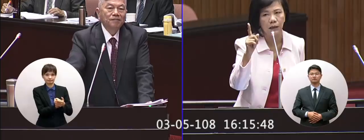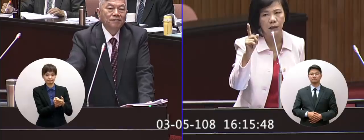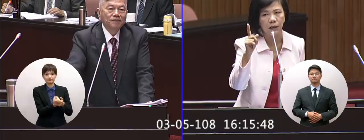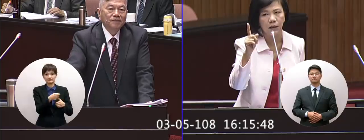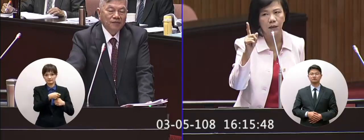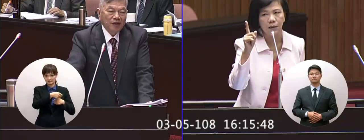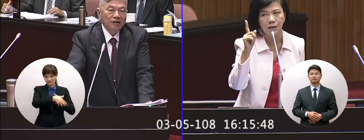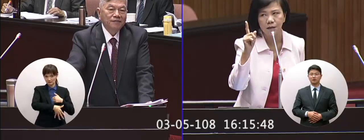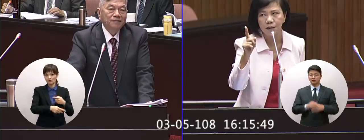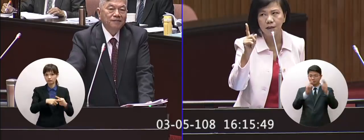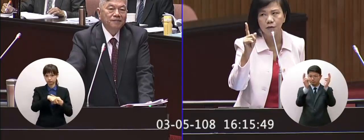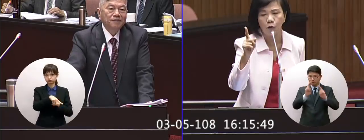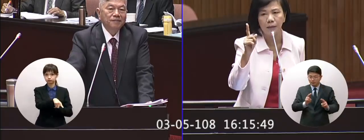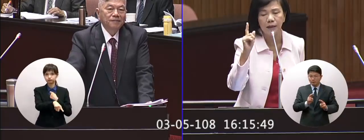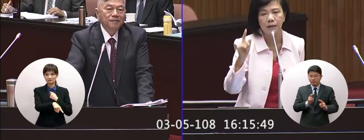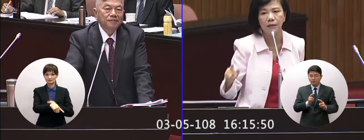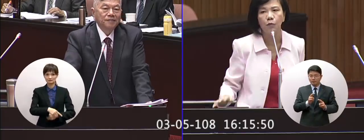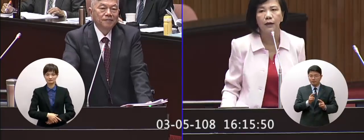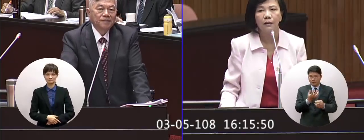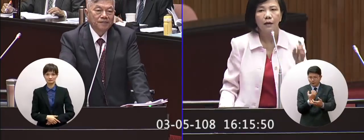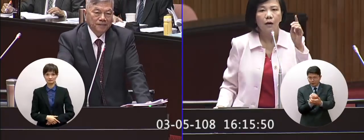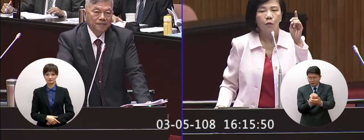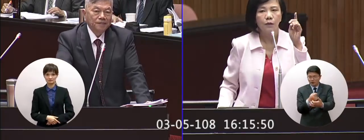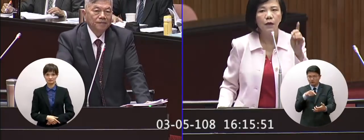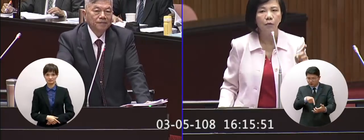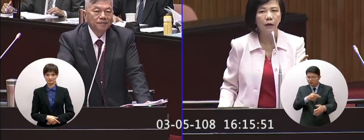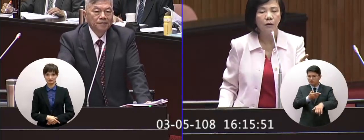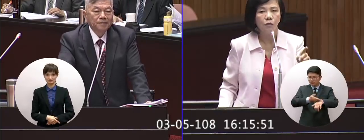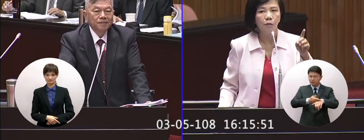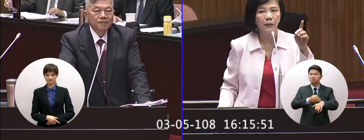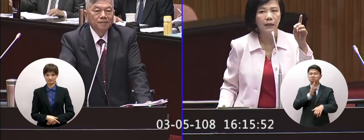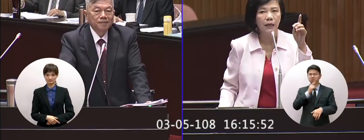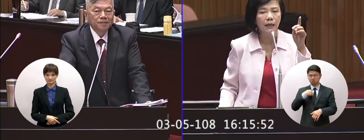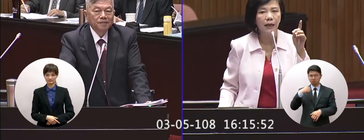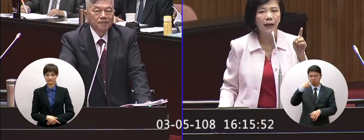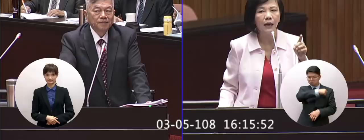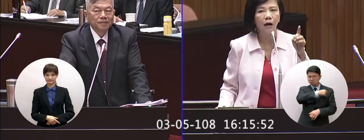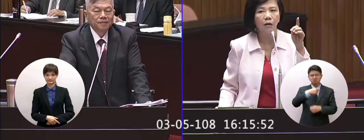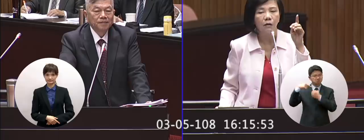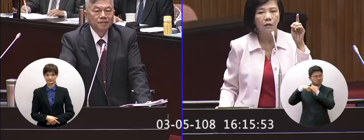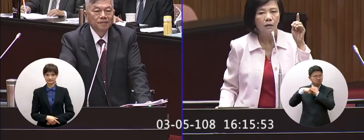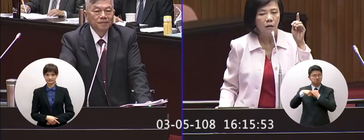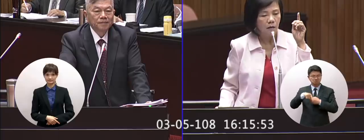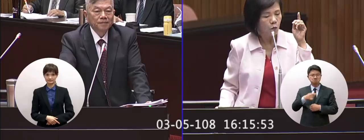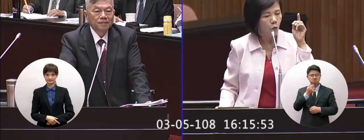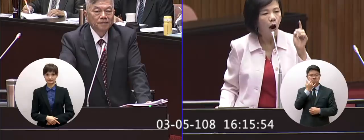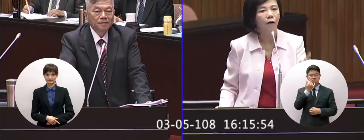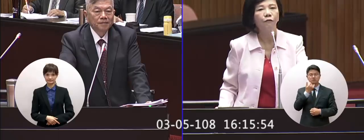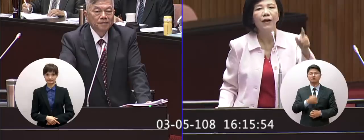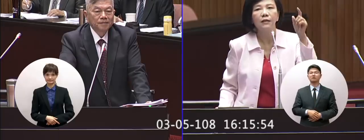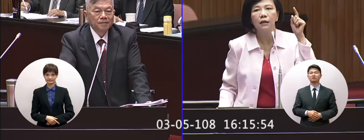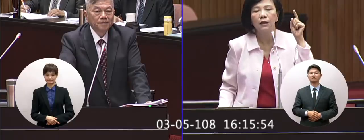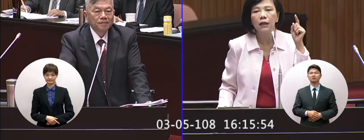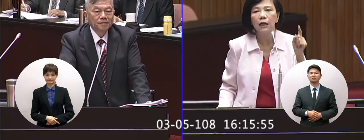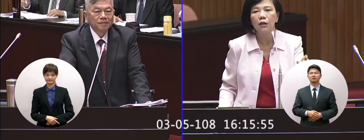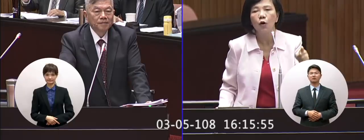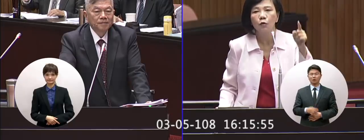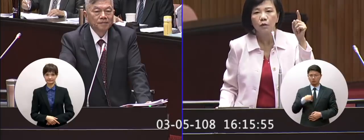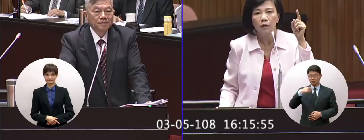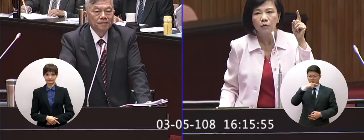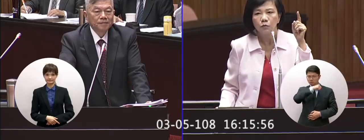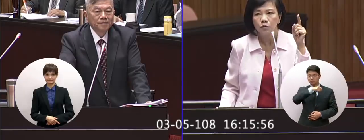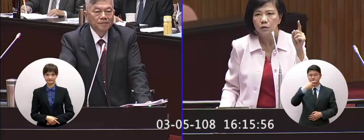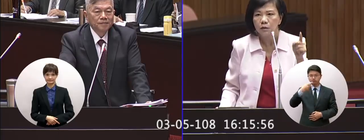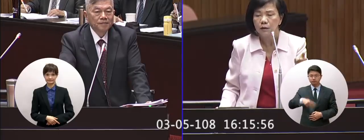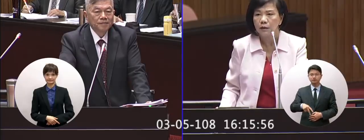们的一个， 对， 这个是我们一个机会。我认为我们应该要广泛的利